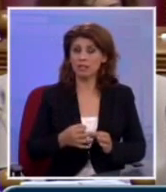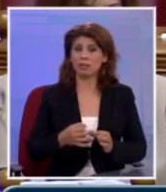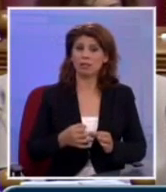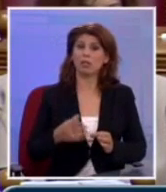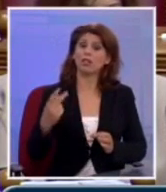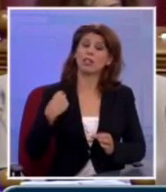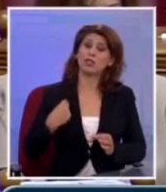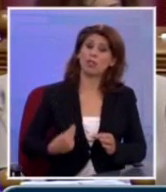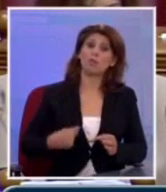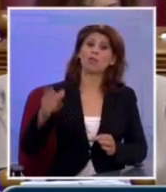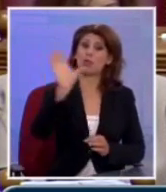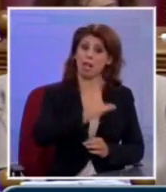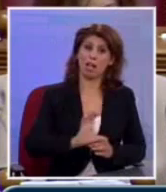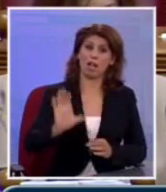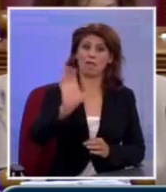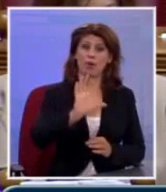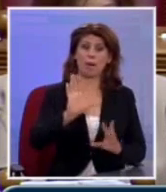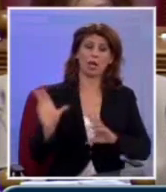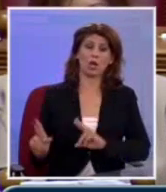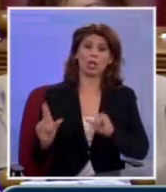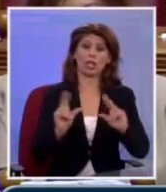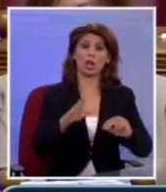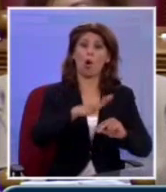ανερχόμενο δημόσιο ευρωπαϊκό κοινό χώρο.